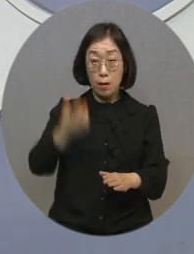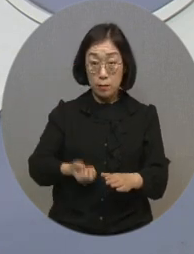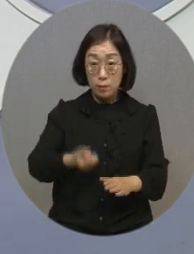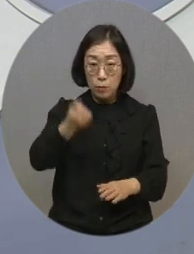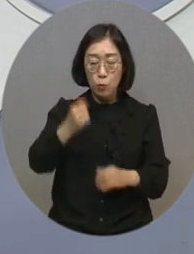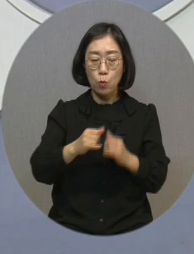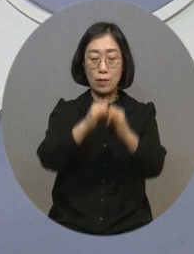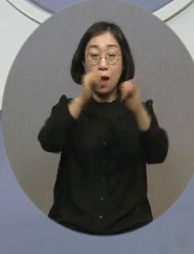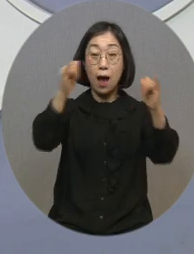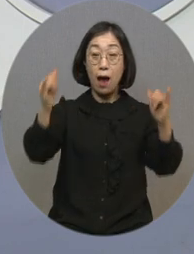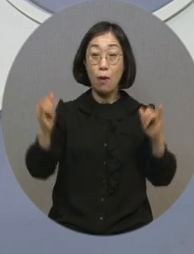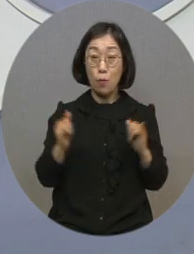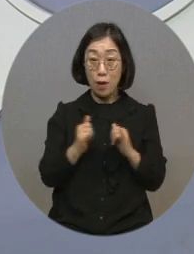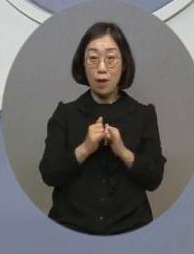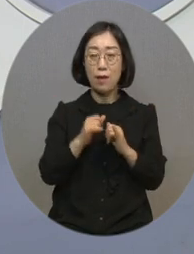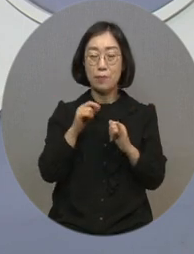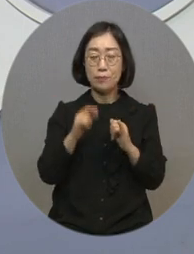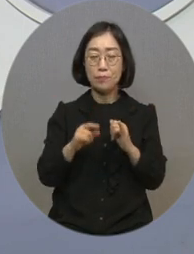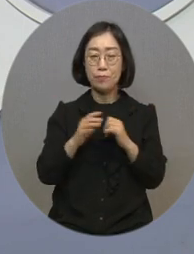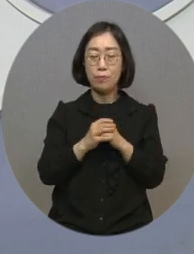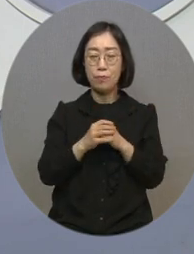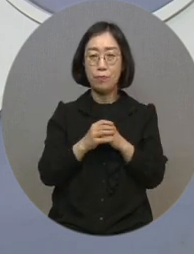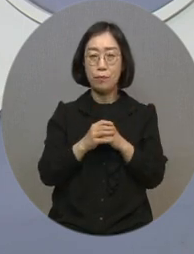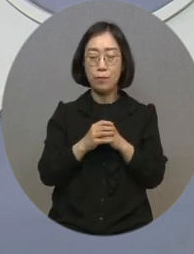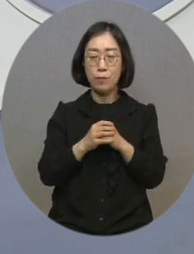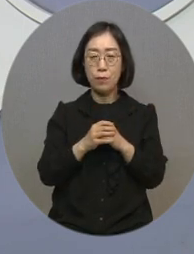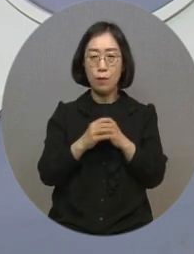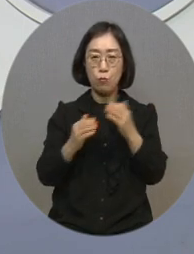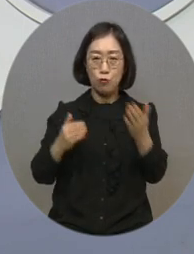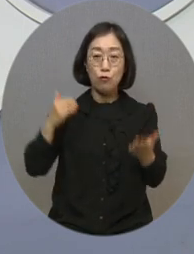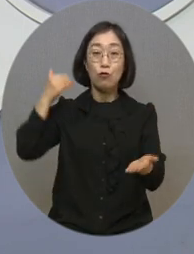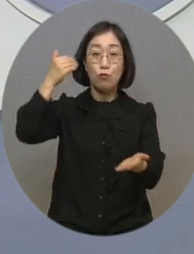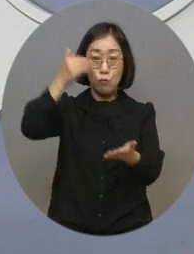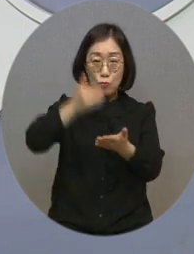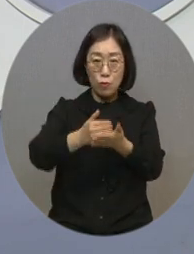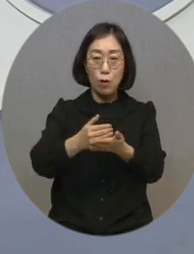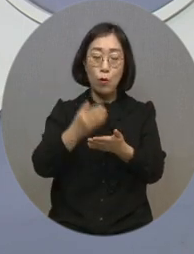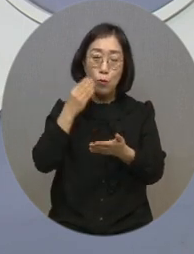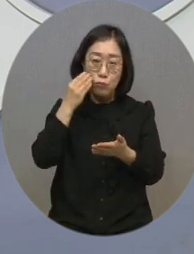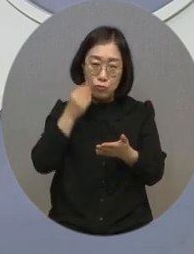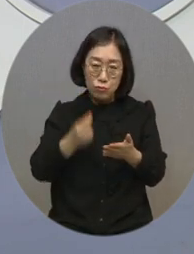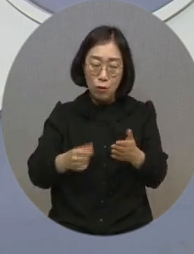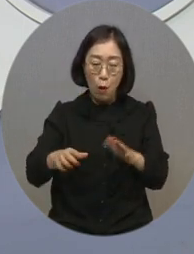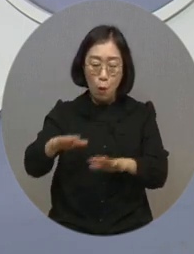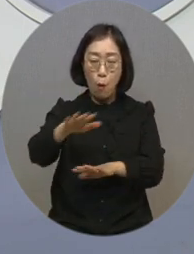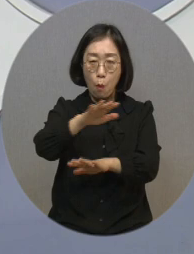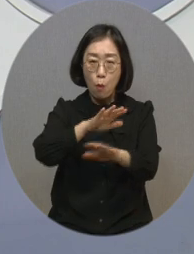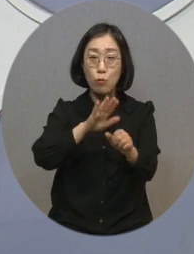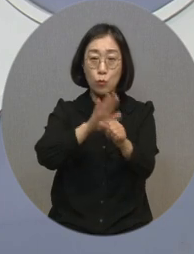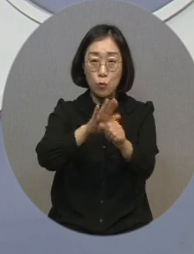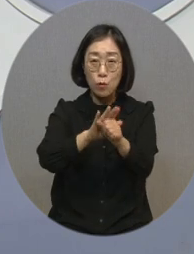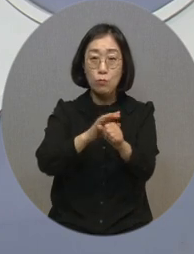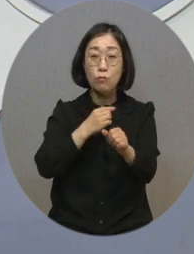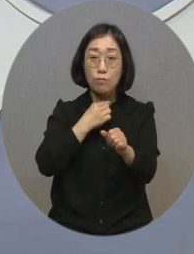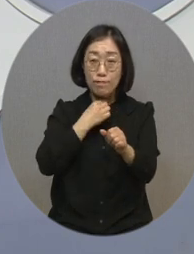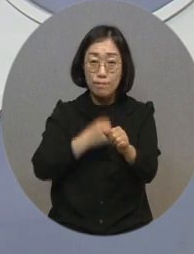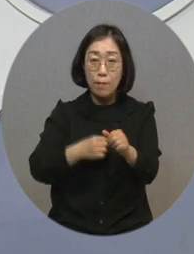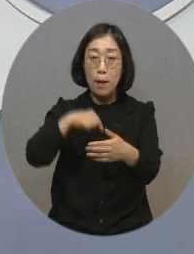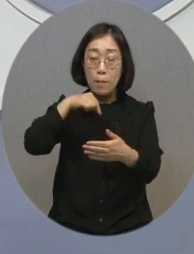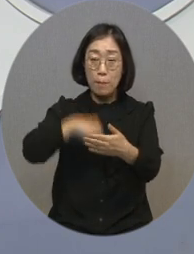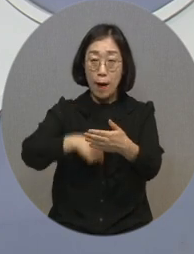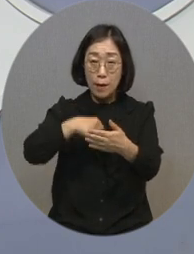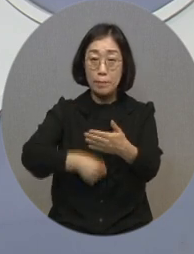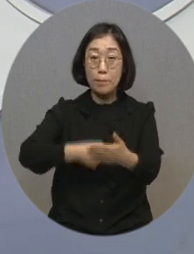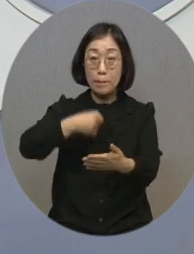사회를 조금 더 그 풍부하고 번영되게 하고 싶다는 그런 그 마음을 품고 하다